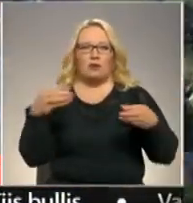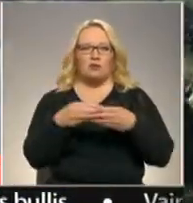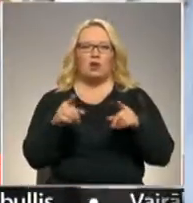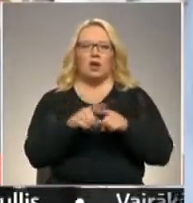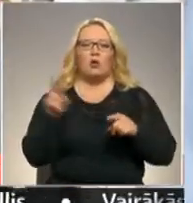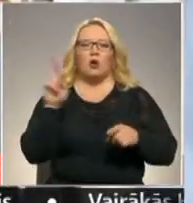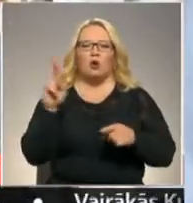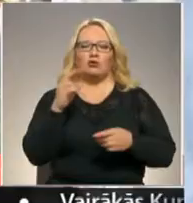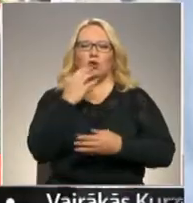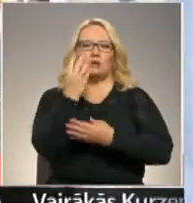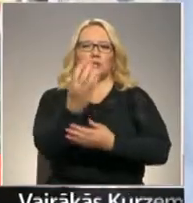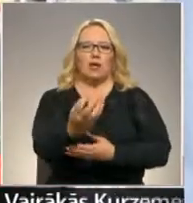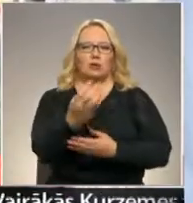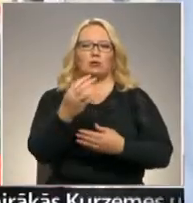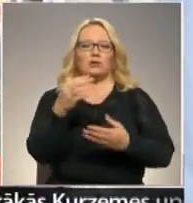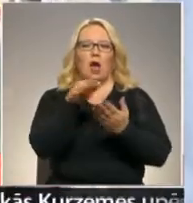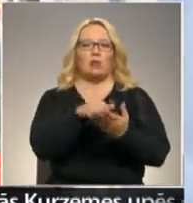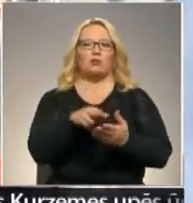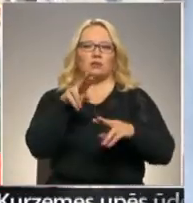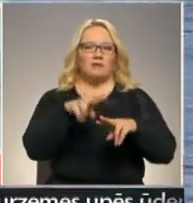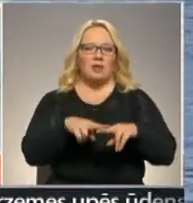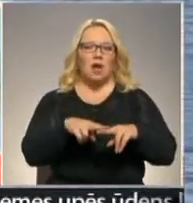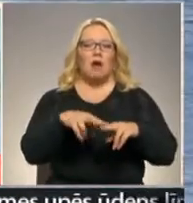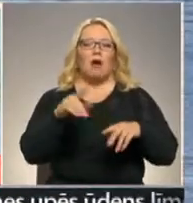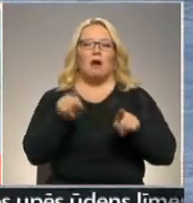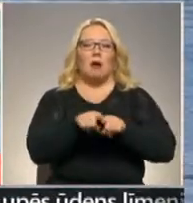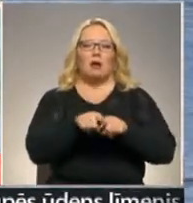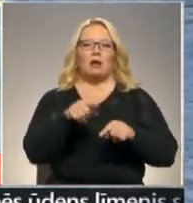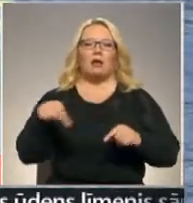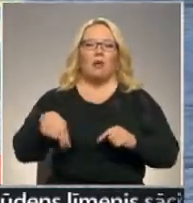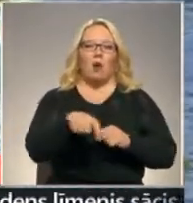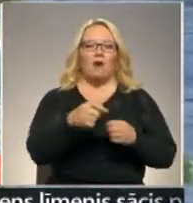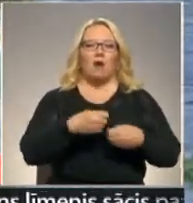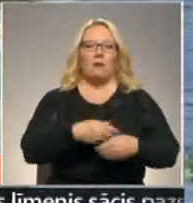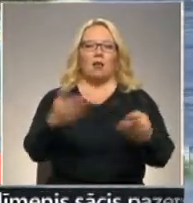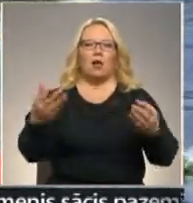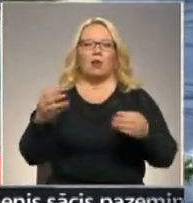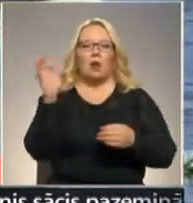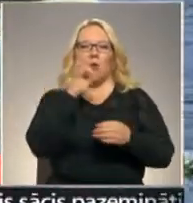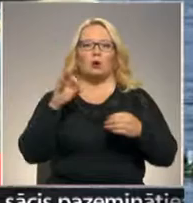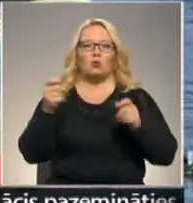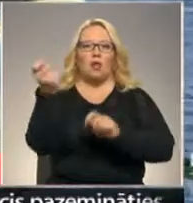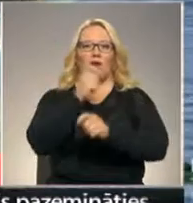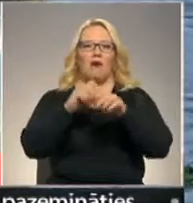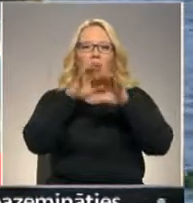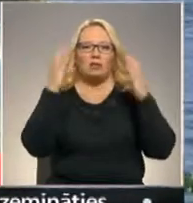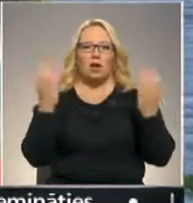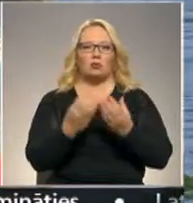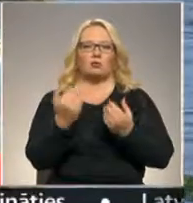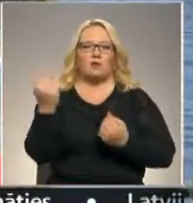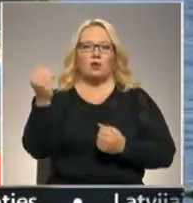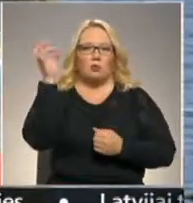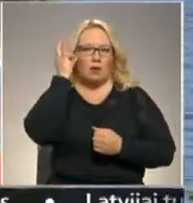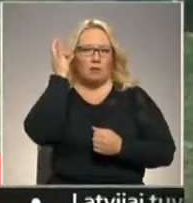nolika ziedus viņu atduses vietās Sventes un Červonkas kapsētā, kā arī Daugavā palaida ozola vainagus viņu piemiņai. В битвах